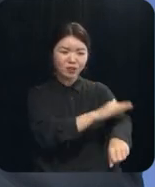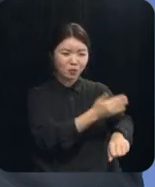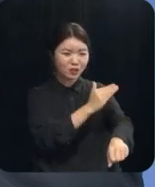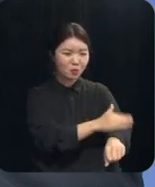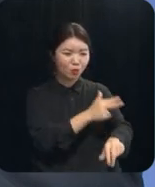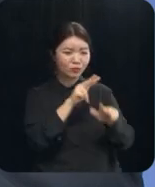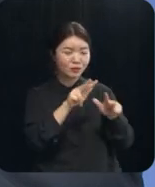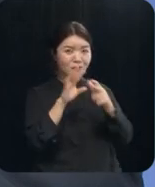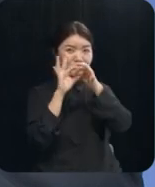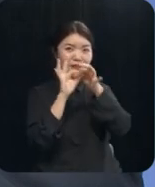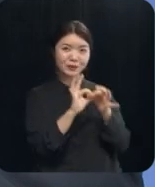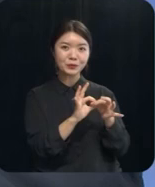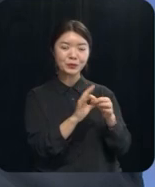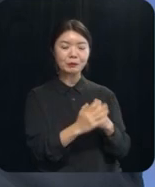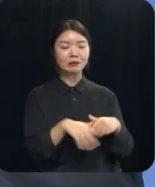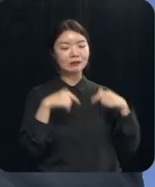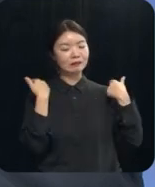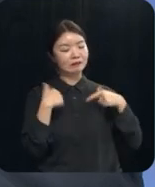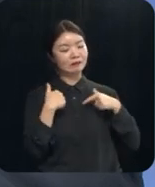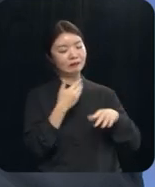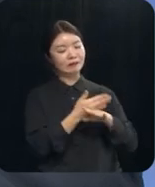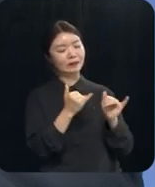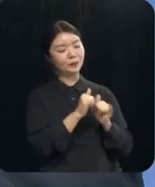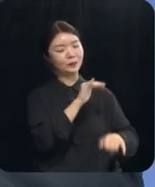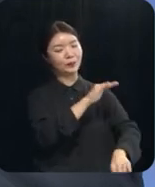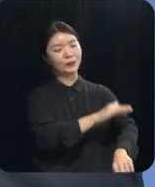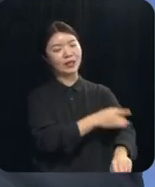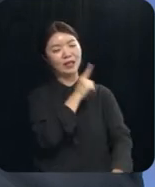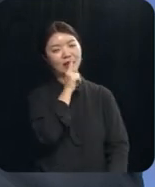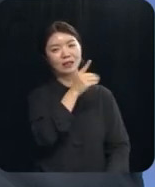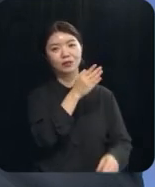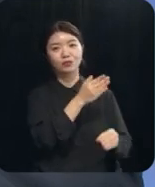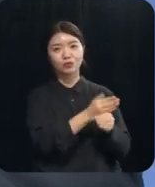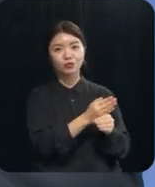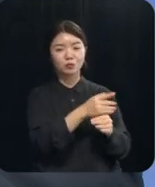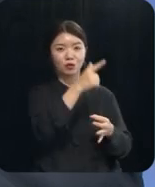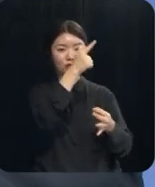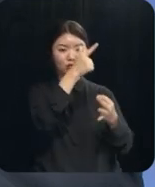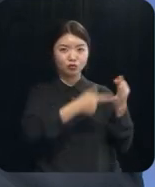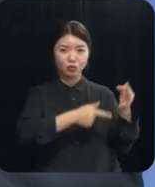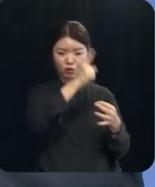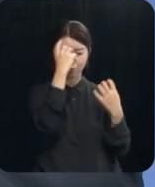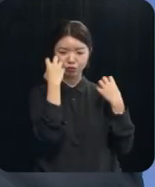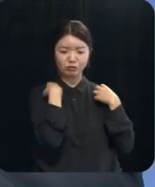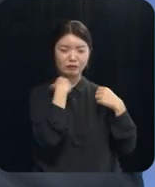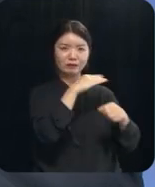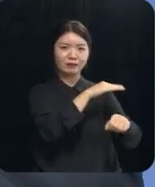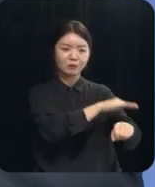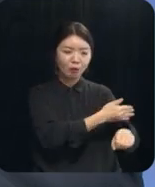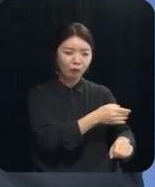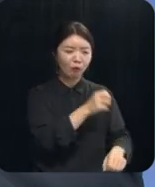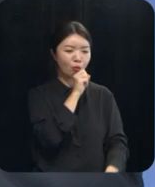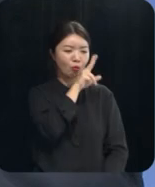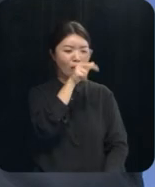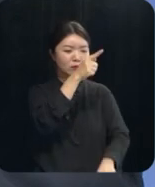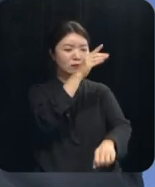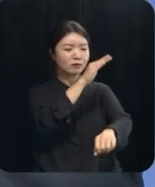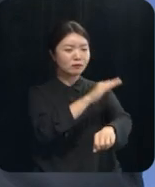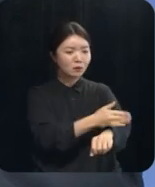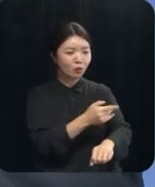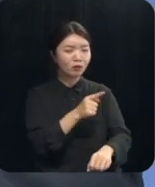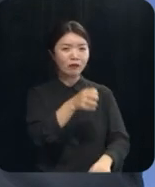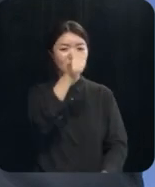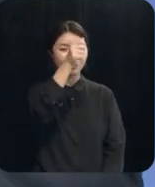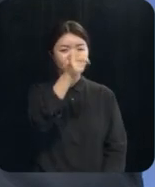있습니다. 늘 남 탓만 하고 있습니다. 윤석열 정부 탓하고 그리고 원도정 탓하고 그게 한두 가지